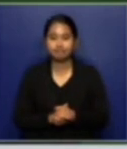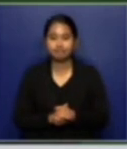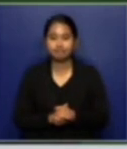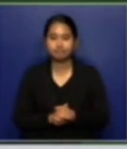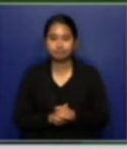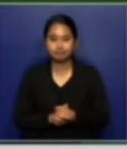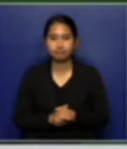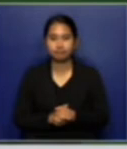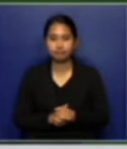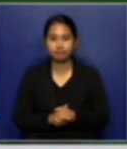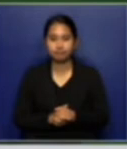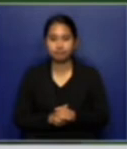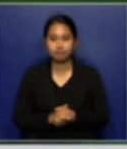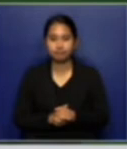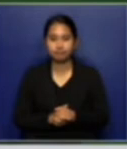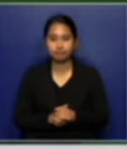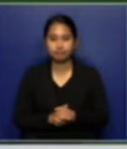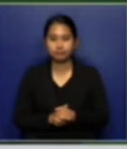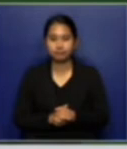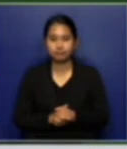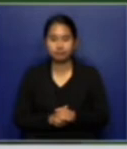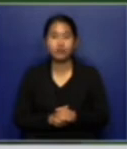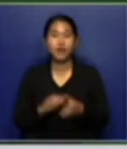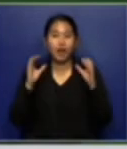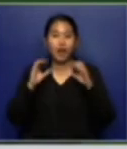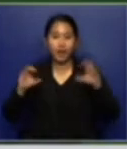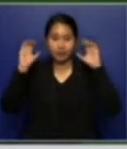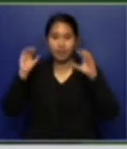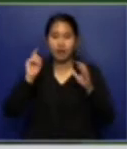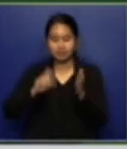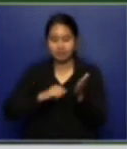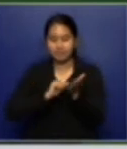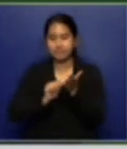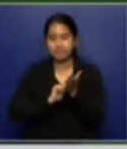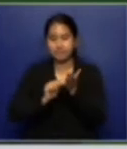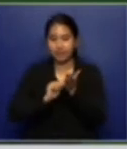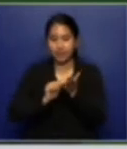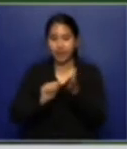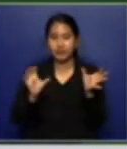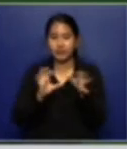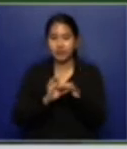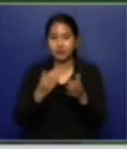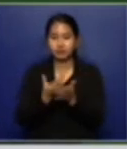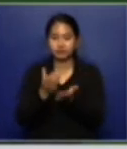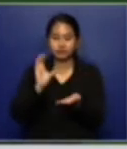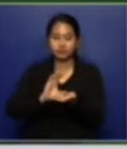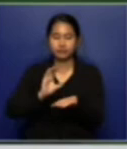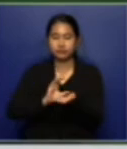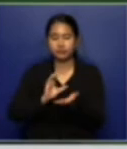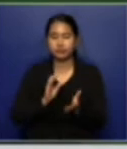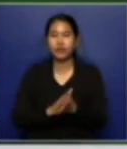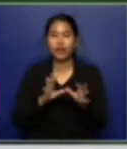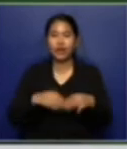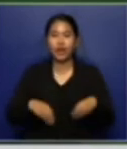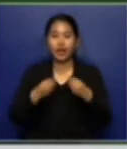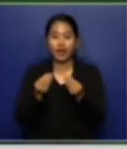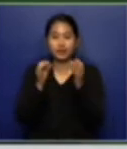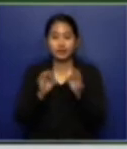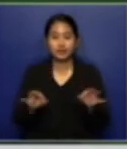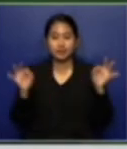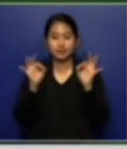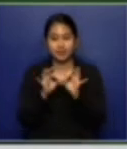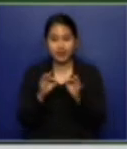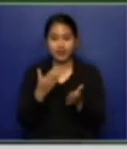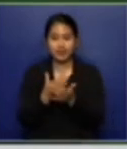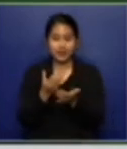ปค่ะรัฐบาลควรจะปรับสัดส่วนของงบประมาณให้และให้ความสำคัญของงบบูร